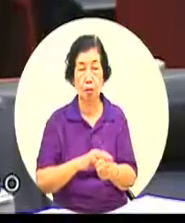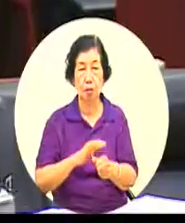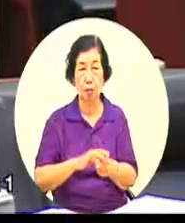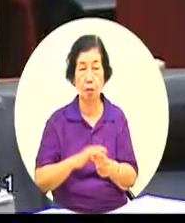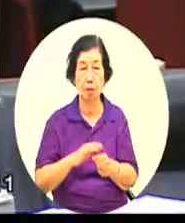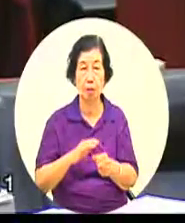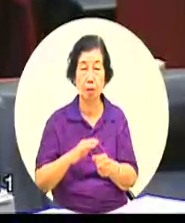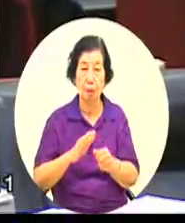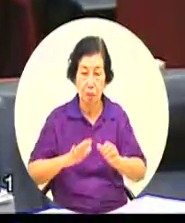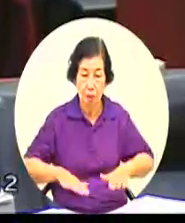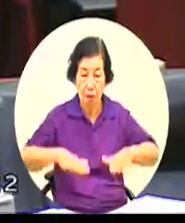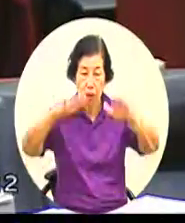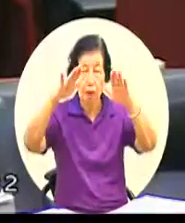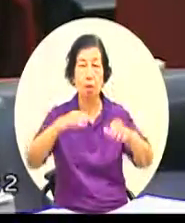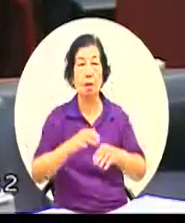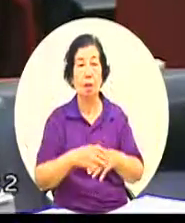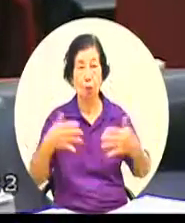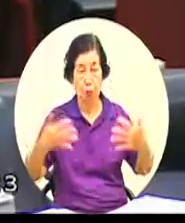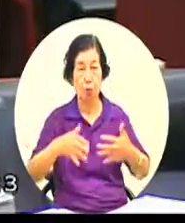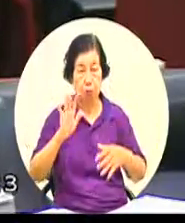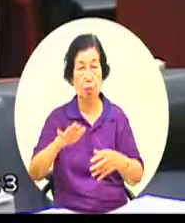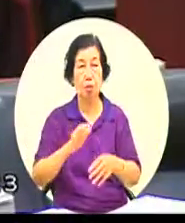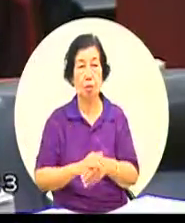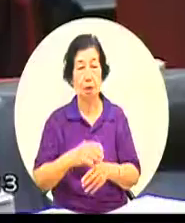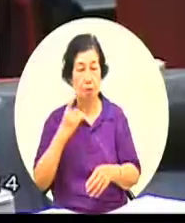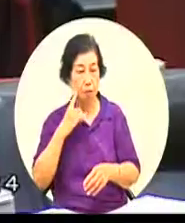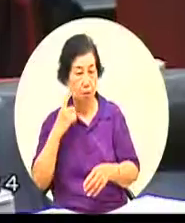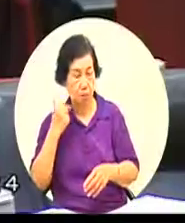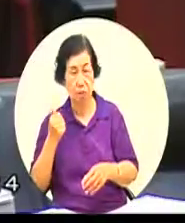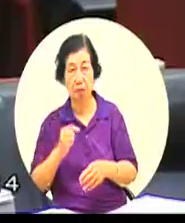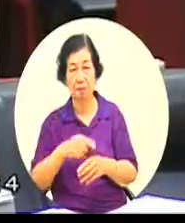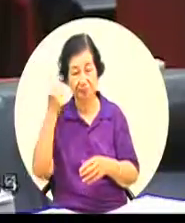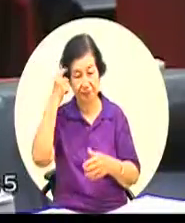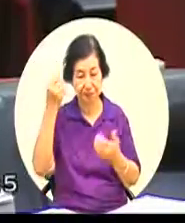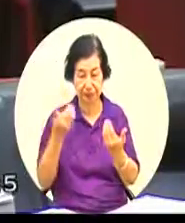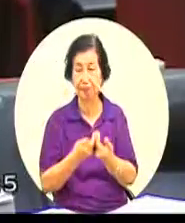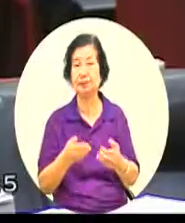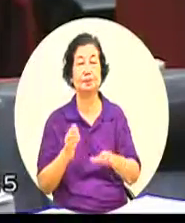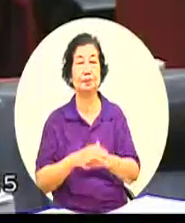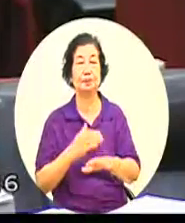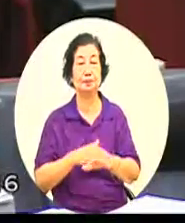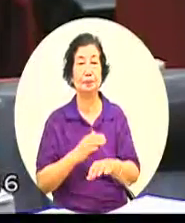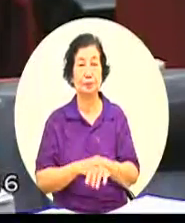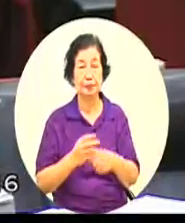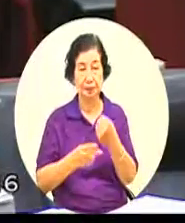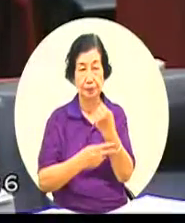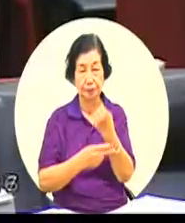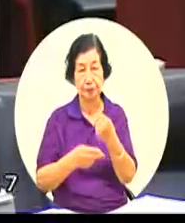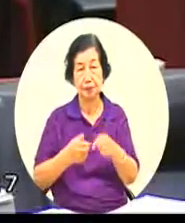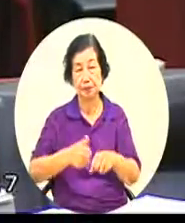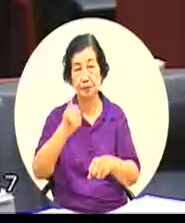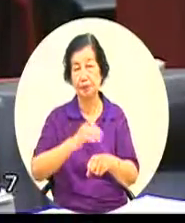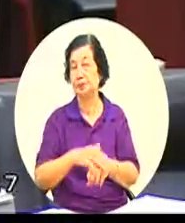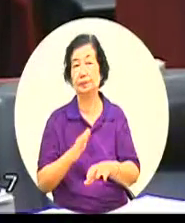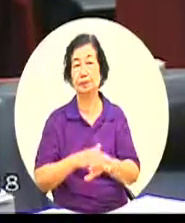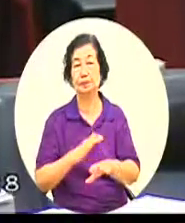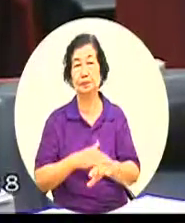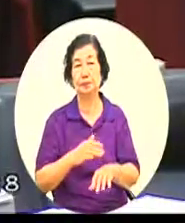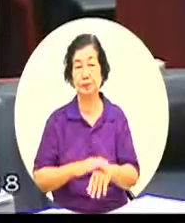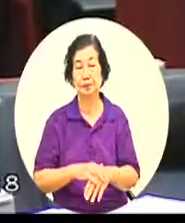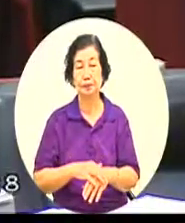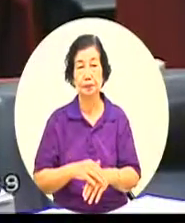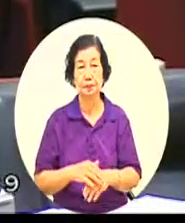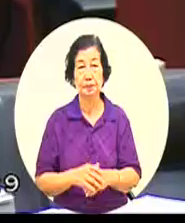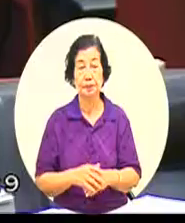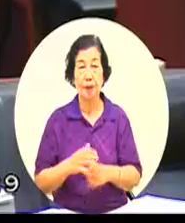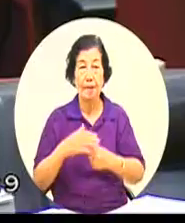题。我相信家长一定袂极力反对。李长伊嘛袂极力反对啦吼，我想，啊是讲吼，像咧